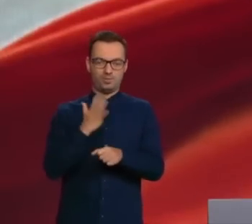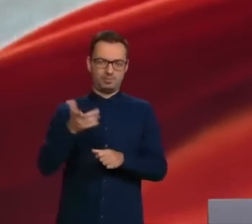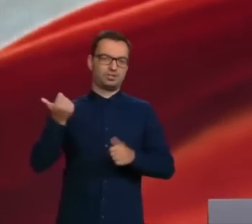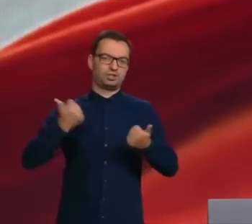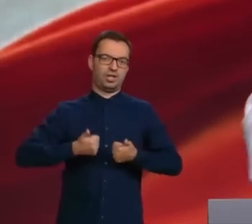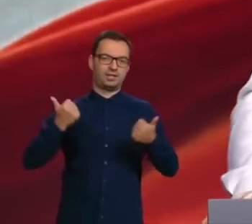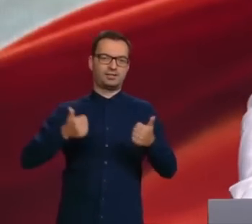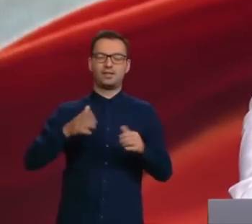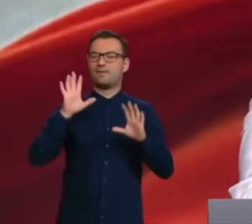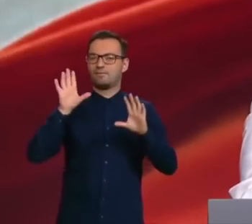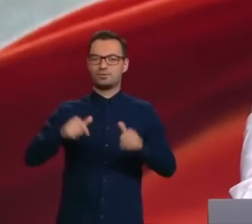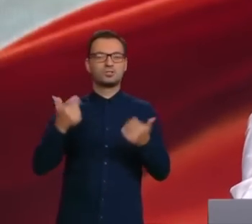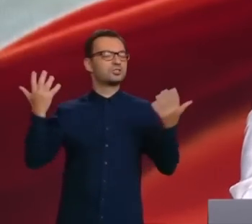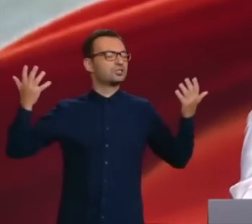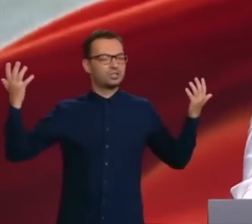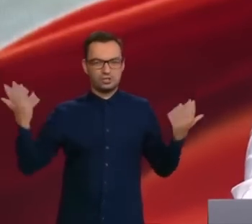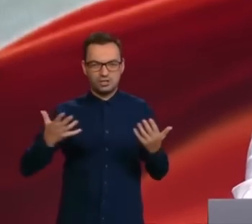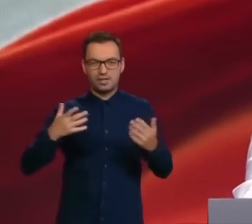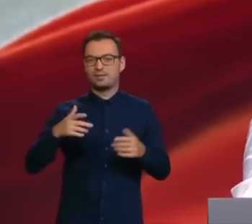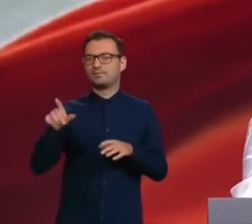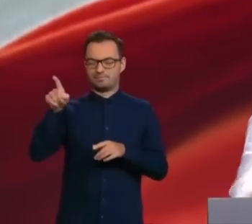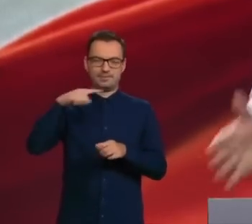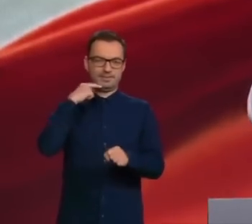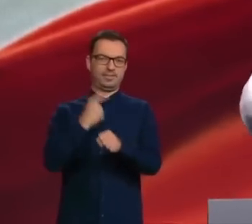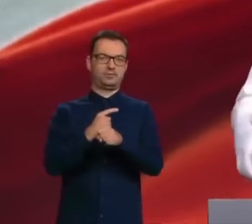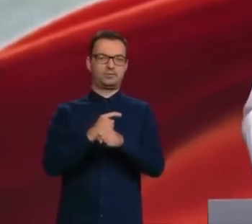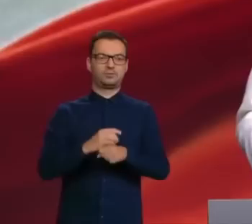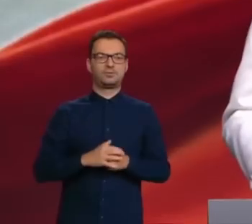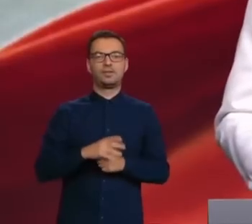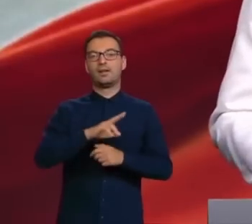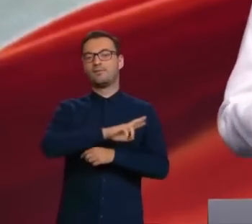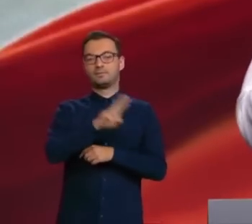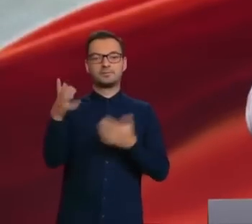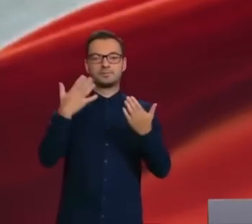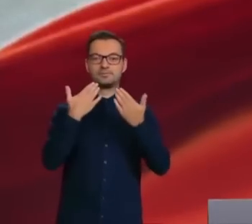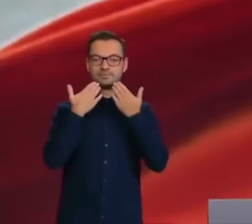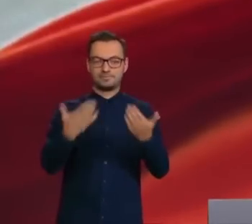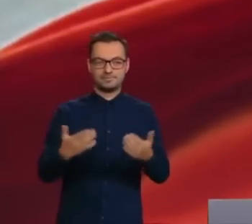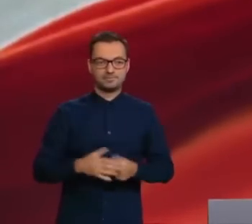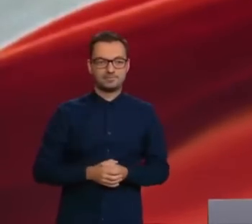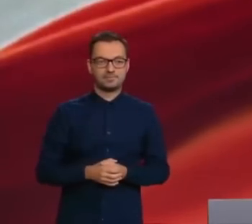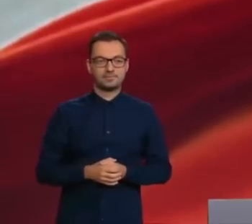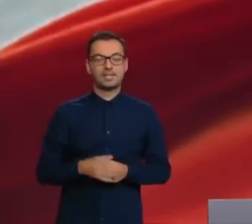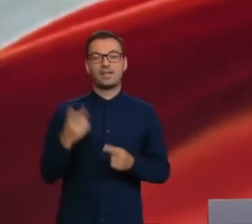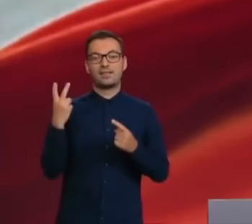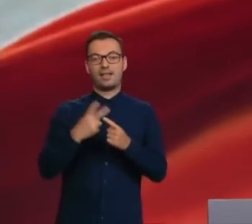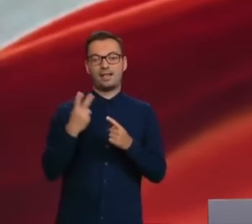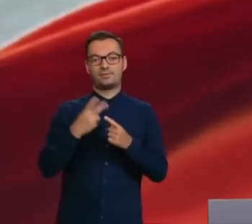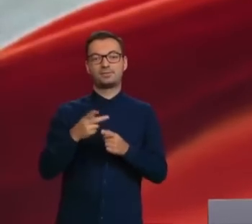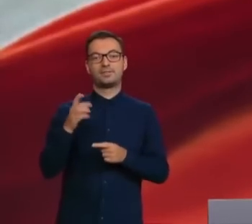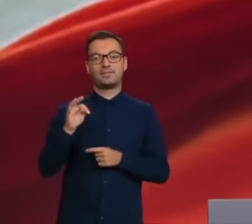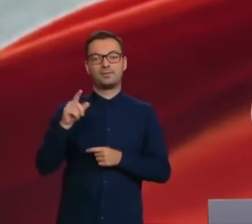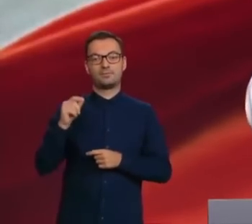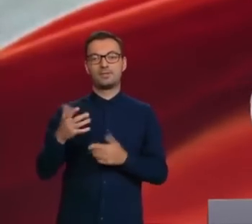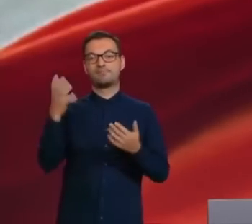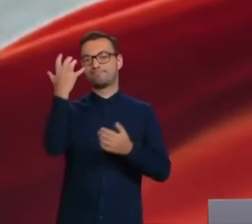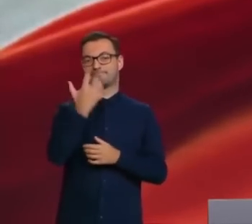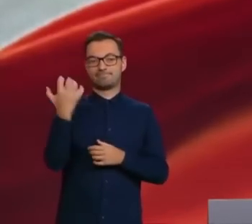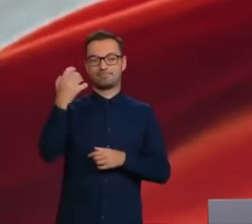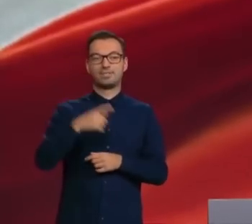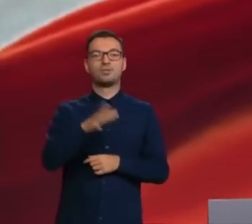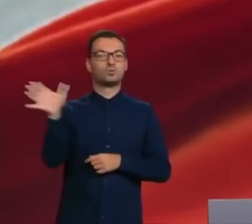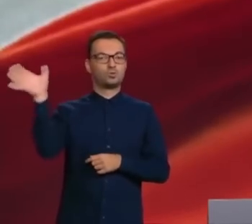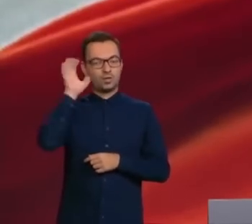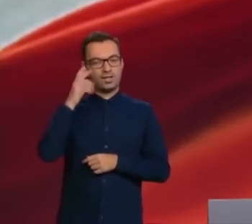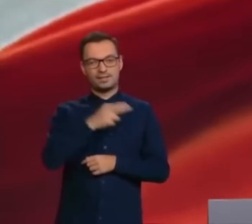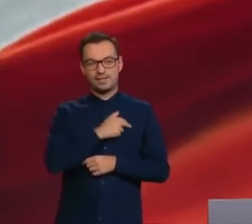Ja poprowadzę ich debatę, zapraszam. I chciałem wam wszystkim podziękować, szczególnie telewizji Dajcie TVP, mi to. Że